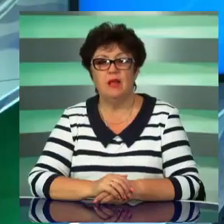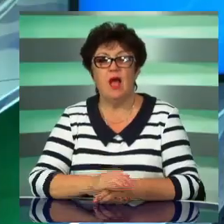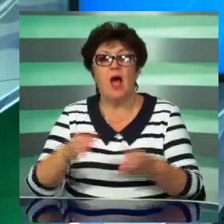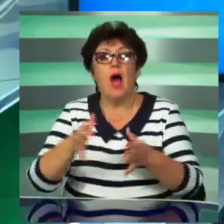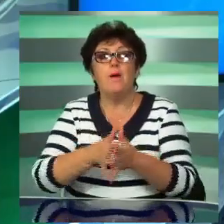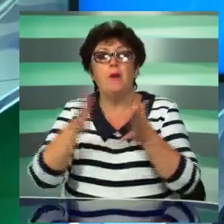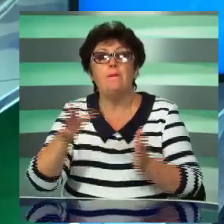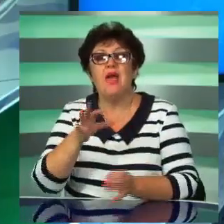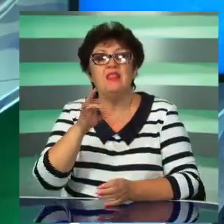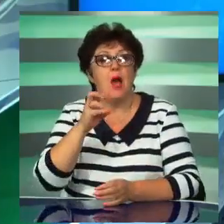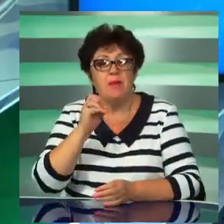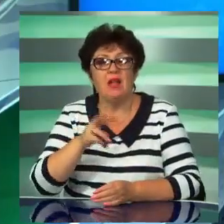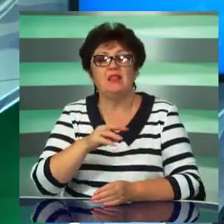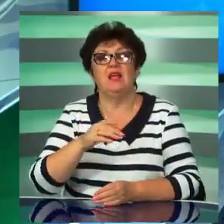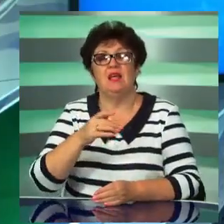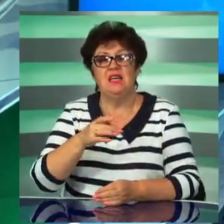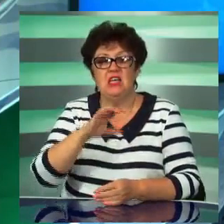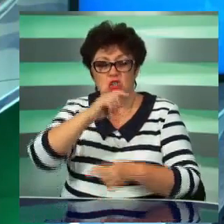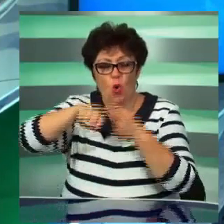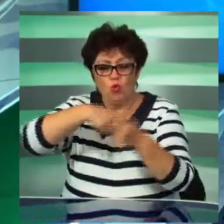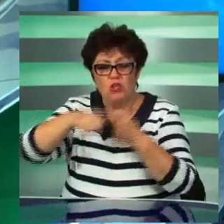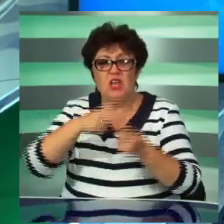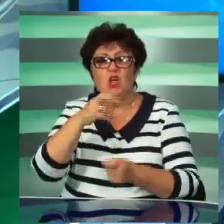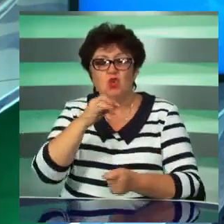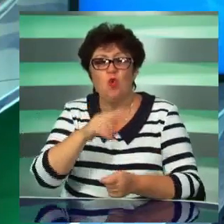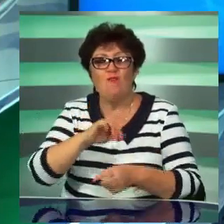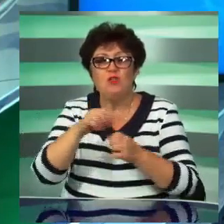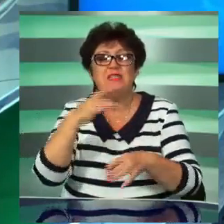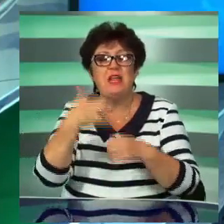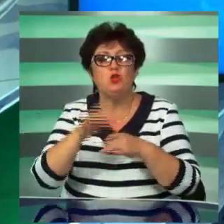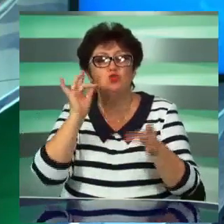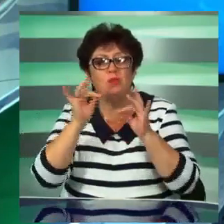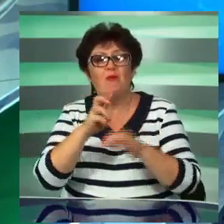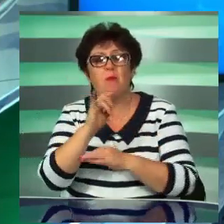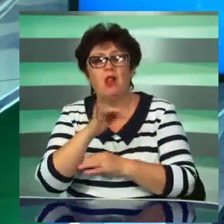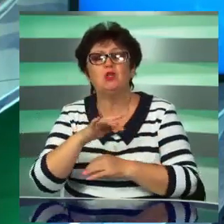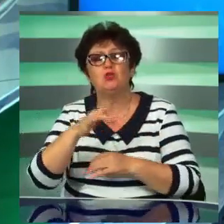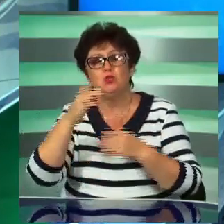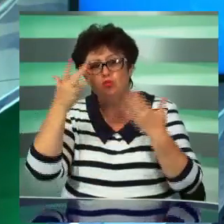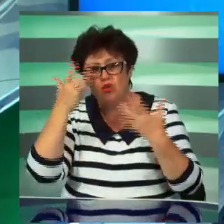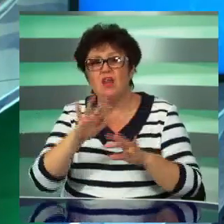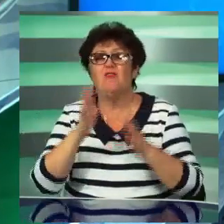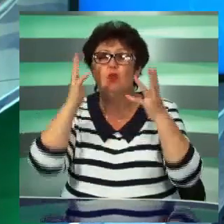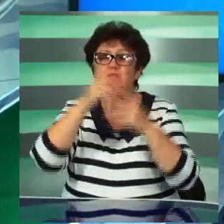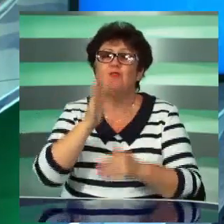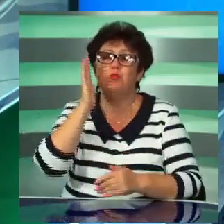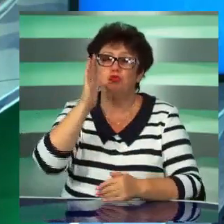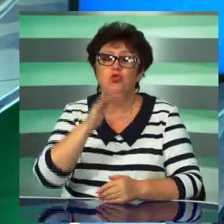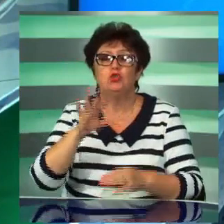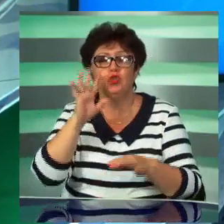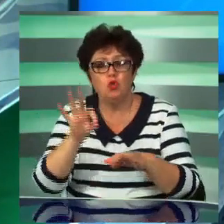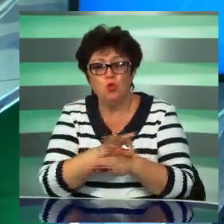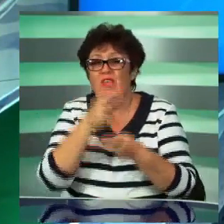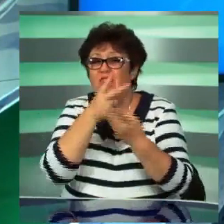Объять необъятное, зрить в корень, скрутить кочергу в узел или средь шумного бала случайно. Влюбиться в будущую жену, даже не видя